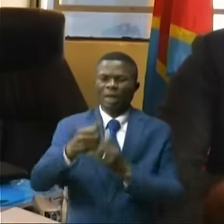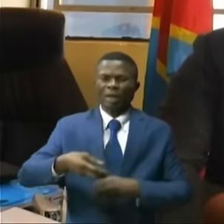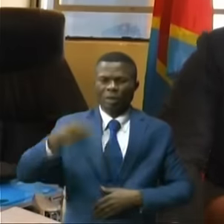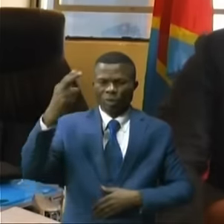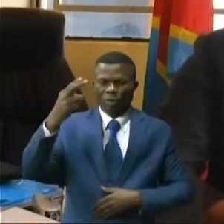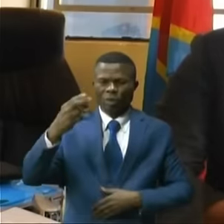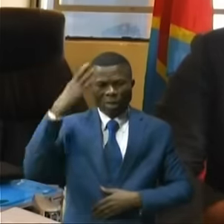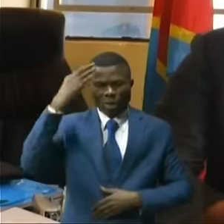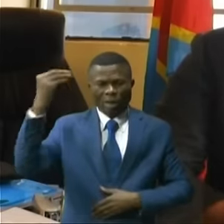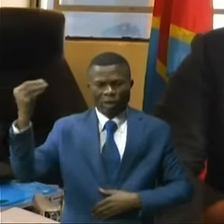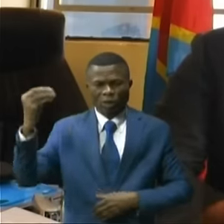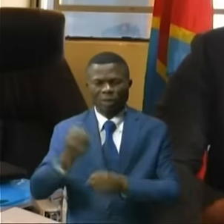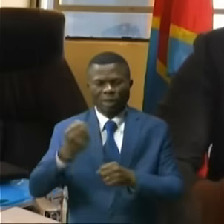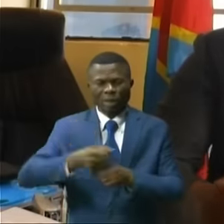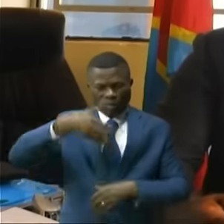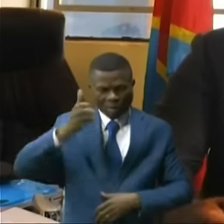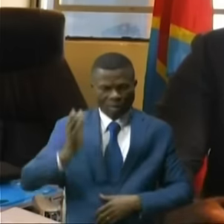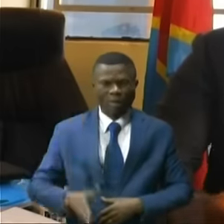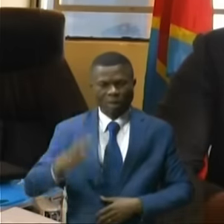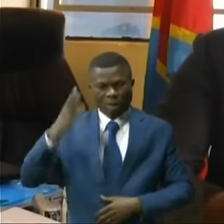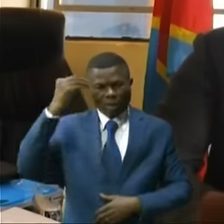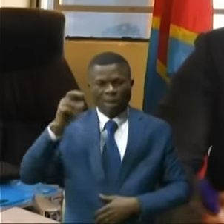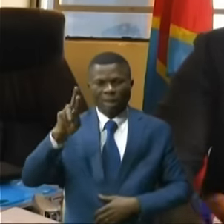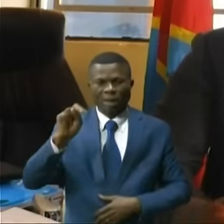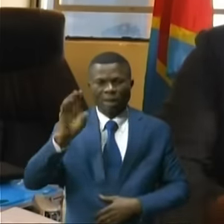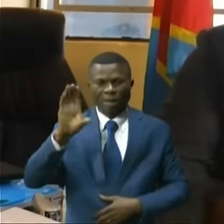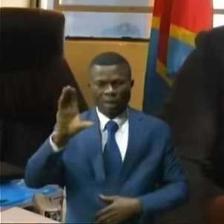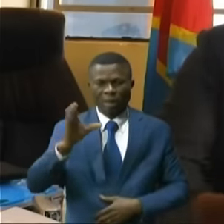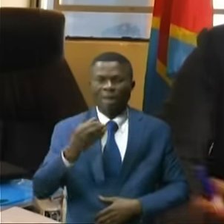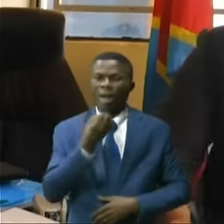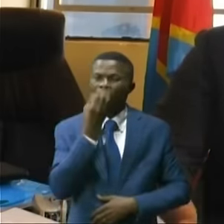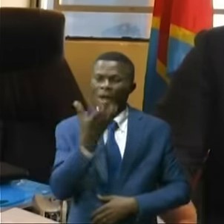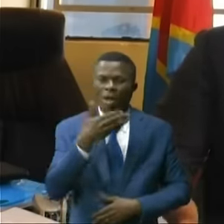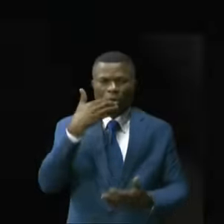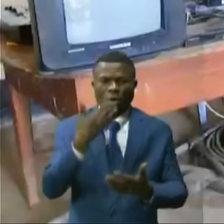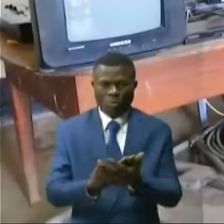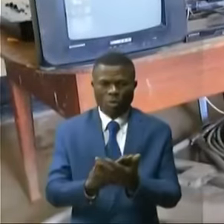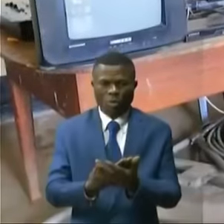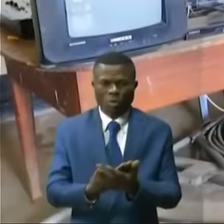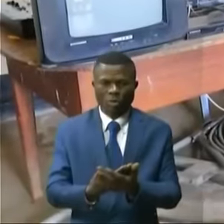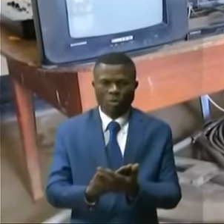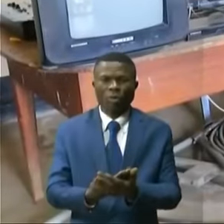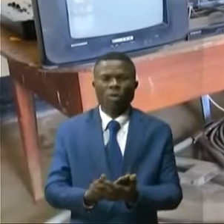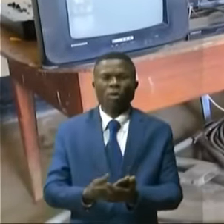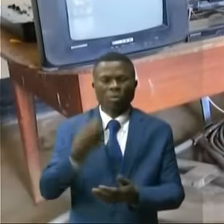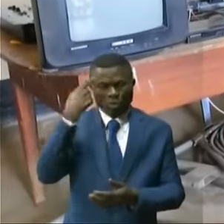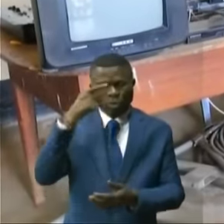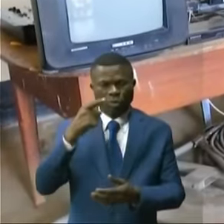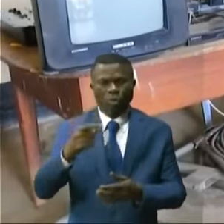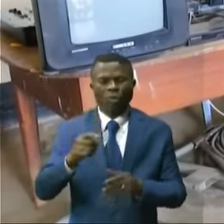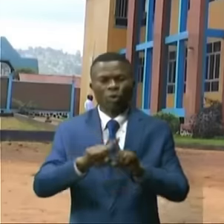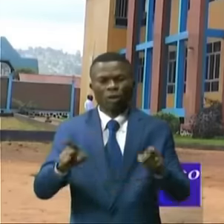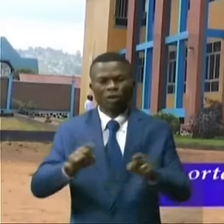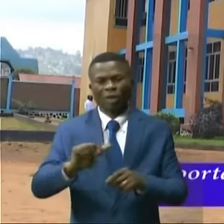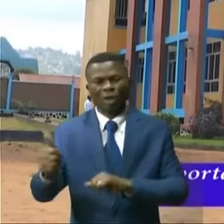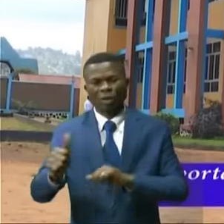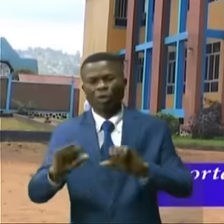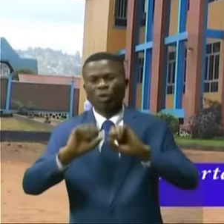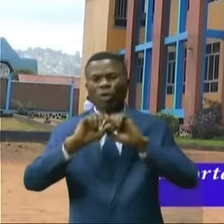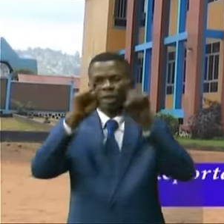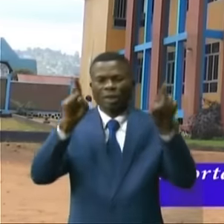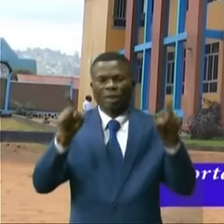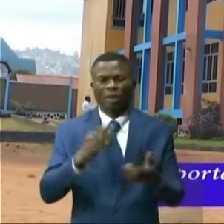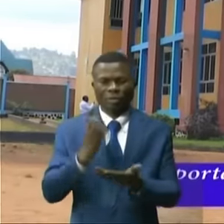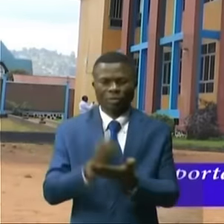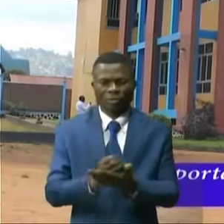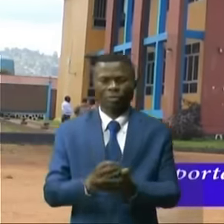l'espérance professionnelle la RTNC doit être le modèle doit être plus supérrié pour rappel la RTNC avait déjà ouvert ses